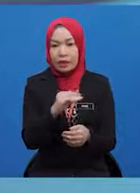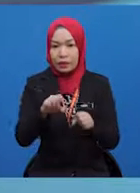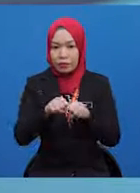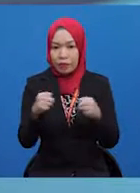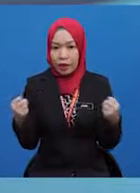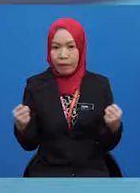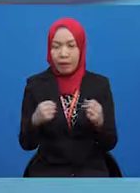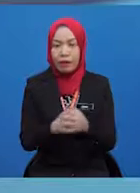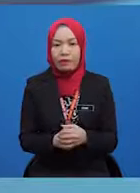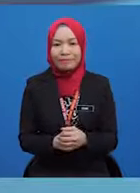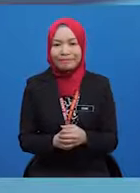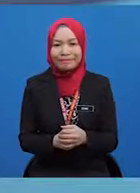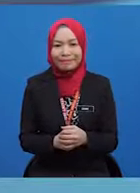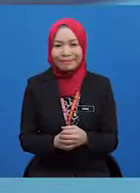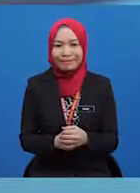khabar.